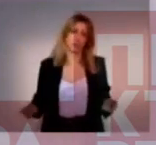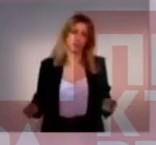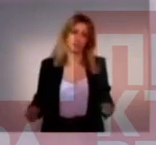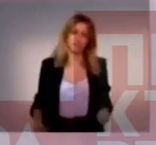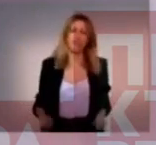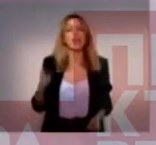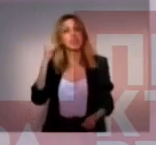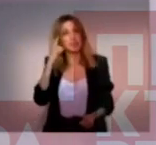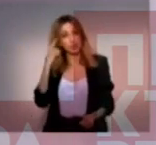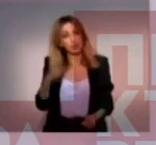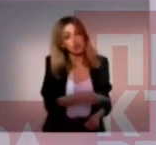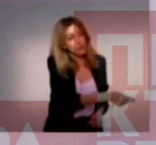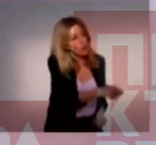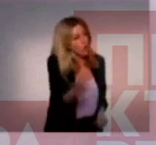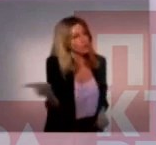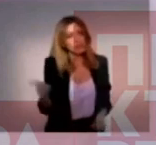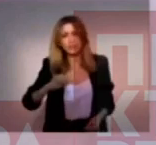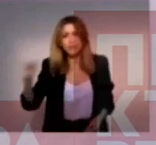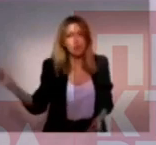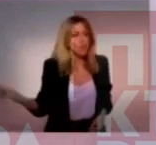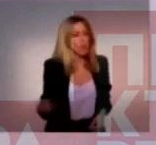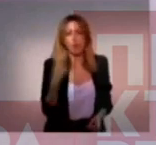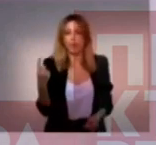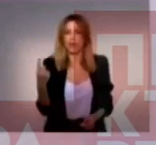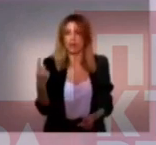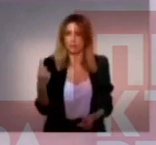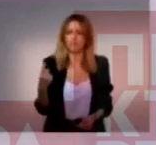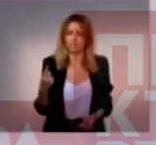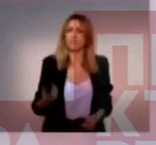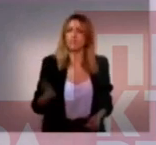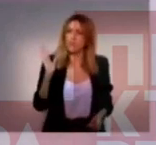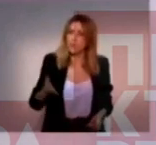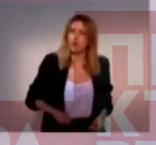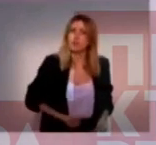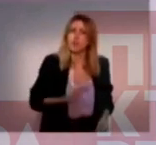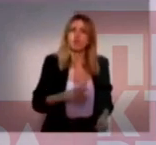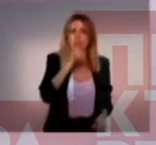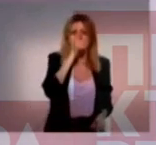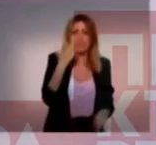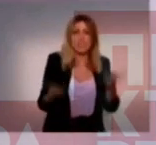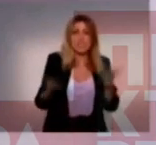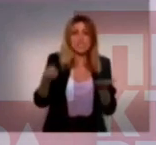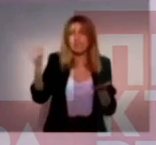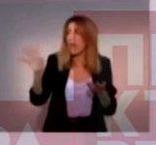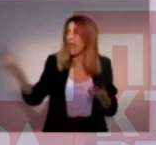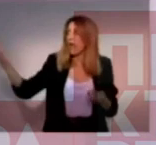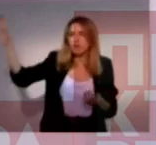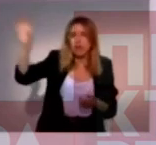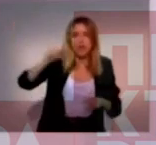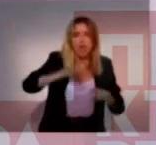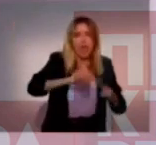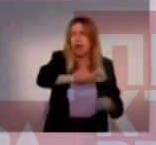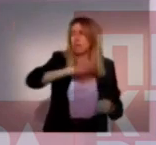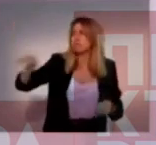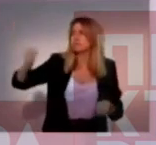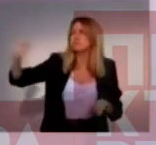πολύ υπερήφανοι, διότι σώσατε πολλές ανθρώπινες ζωές. Βεβαίως, μπήκε και ένα λιθαράκι